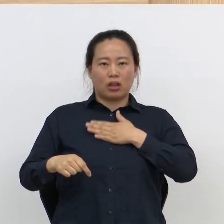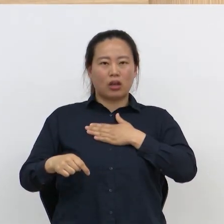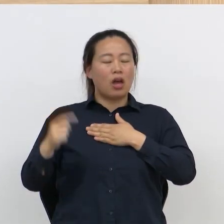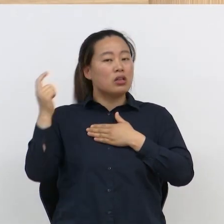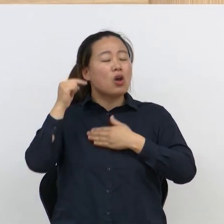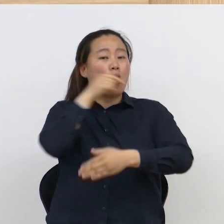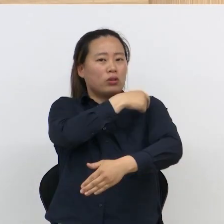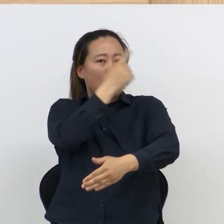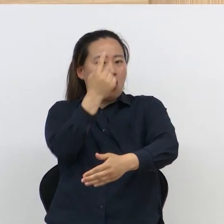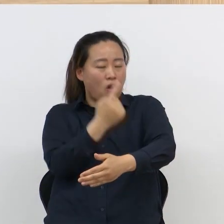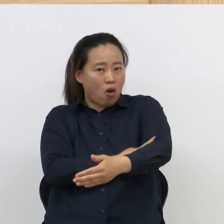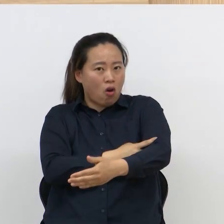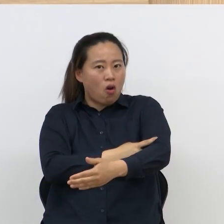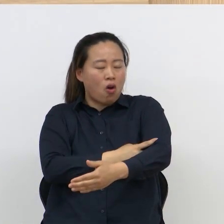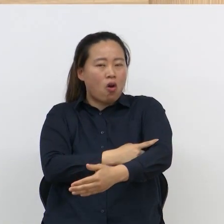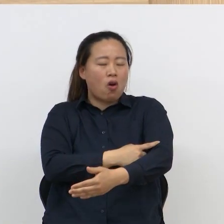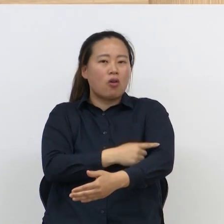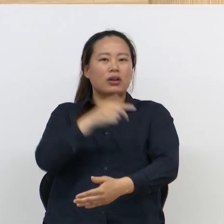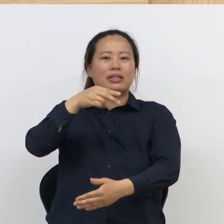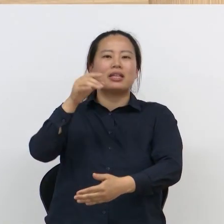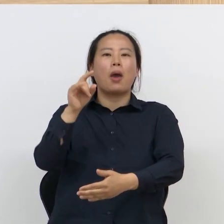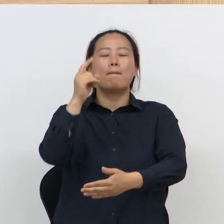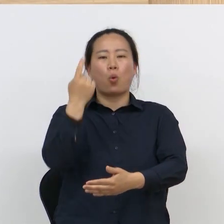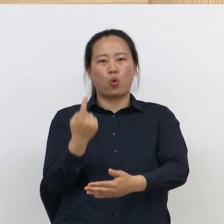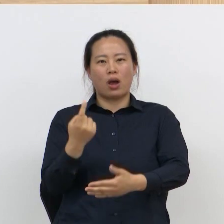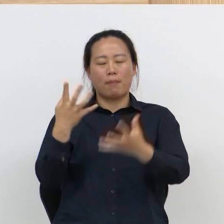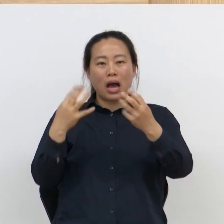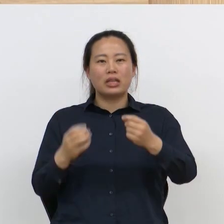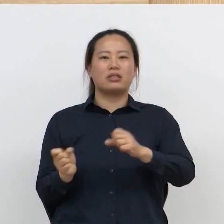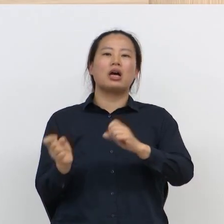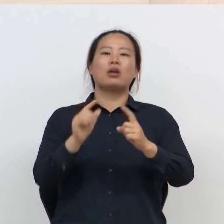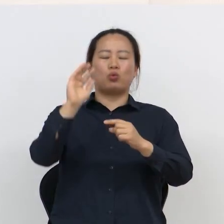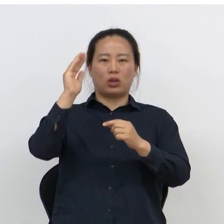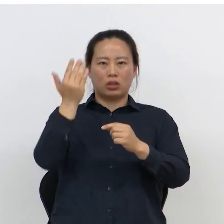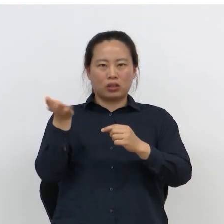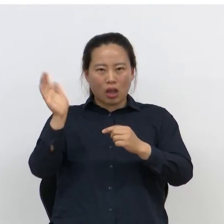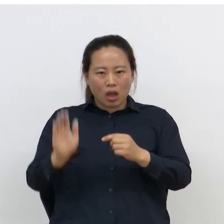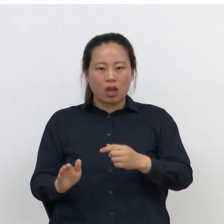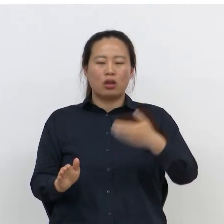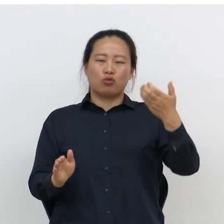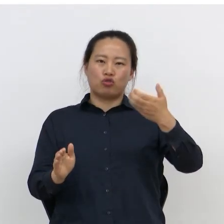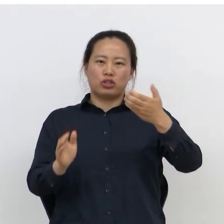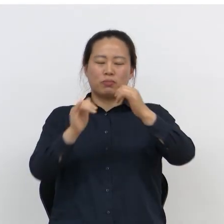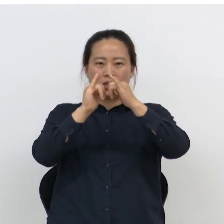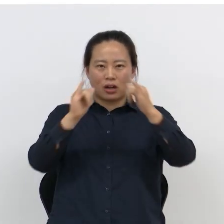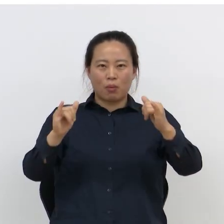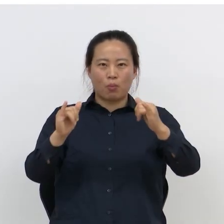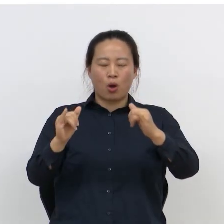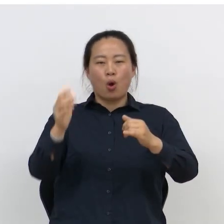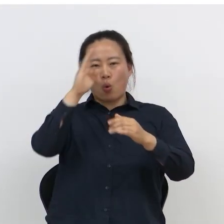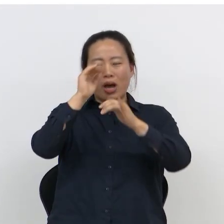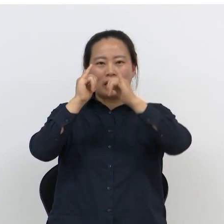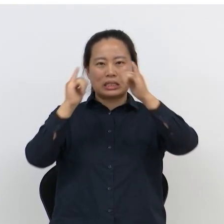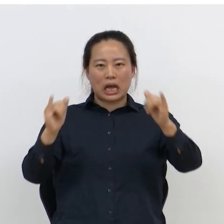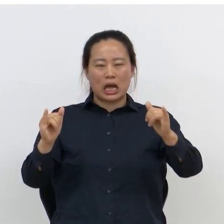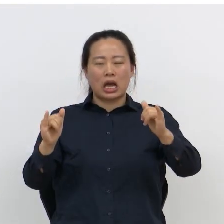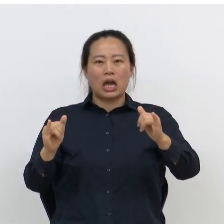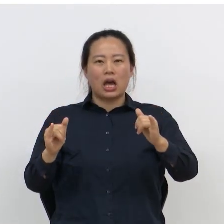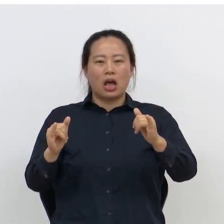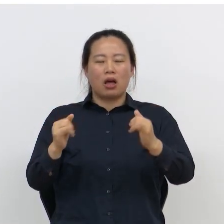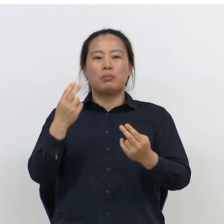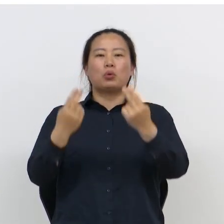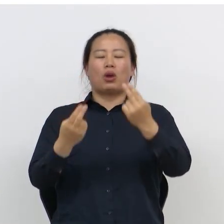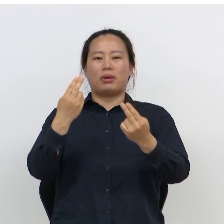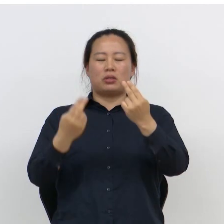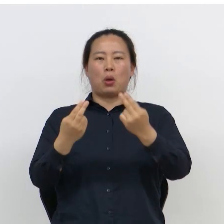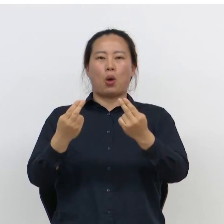살아야 되는데 수술 이후에 그게 살아 있는가 하는 거를 연구한 건데요. 90명 환자에서 수술 전 청력이고 6개월 뒤 청력입니다.